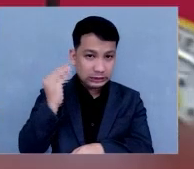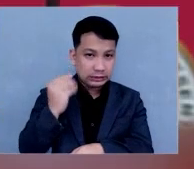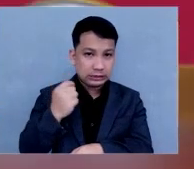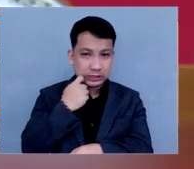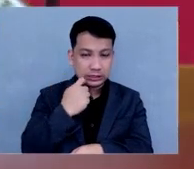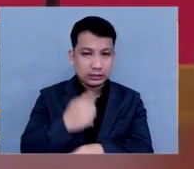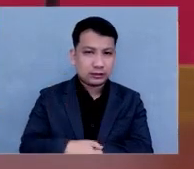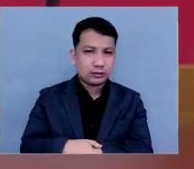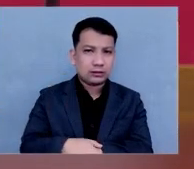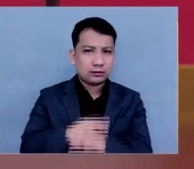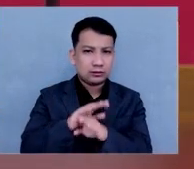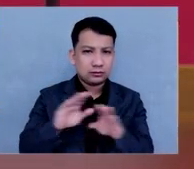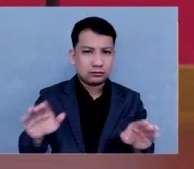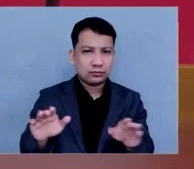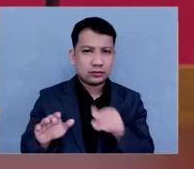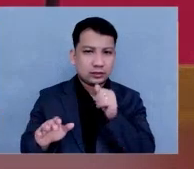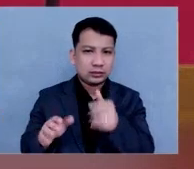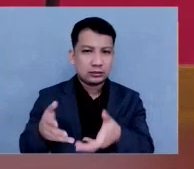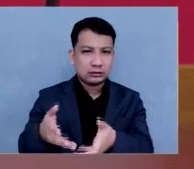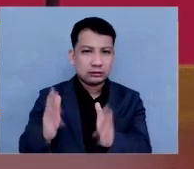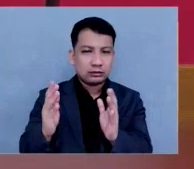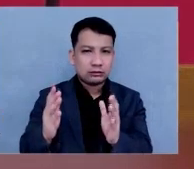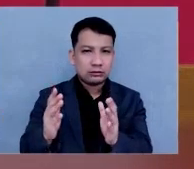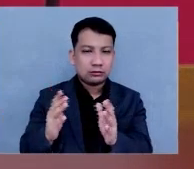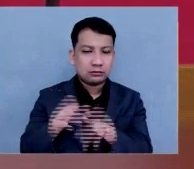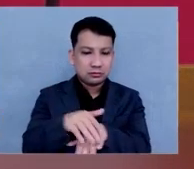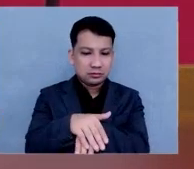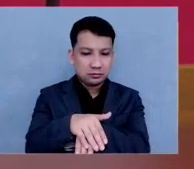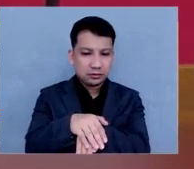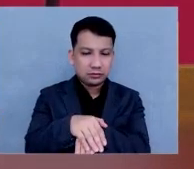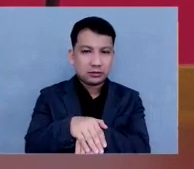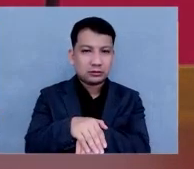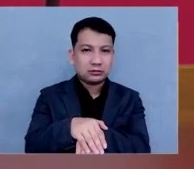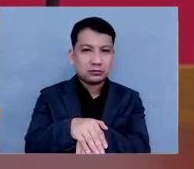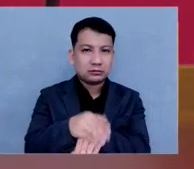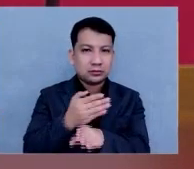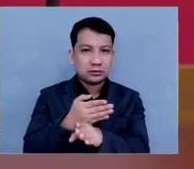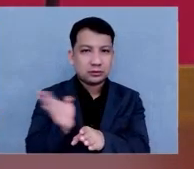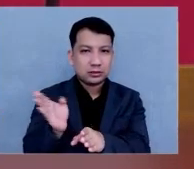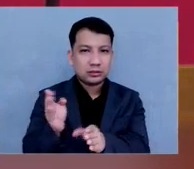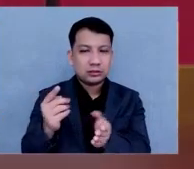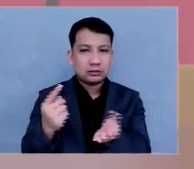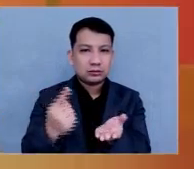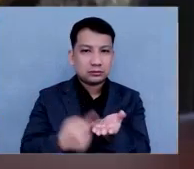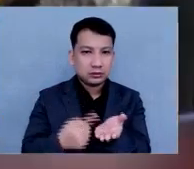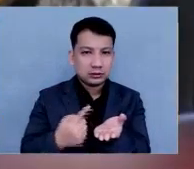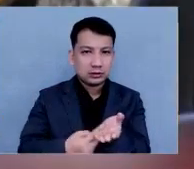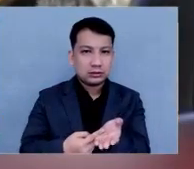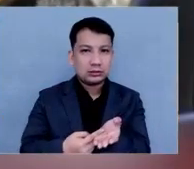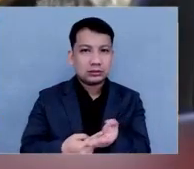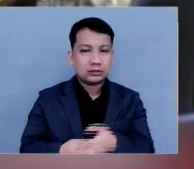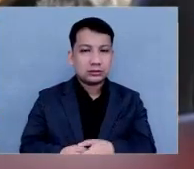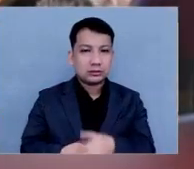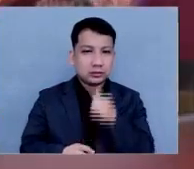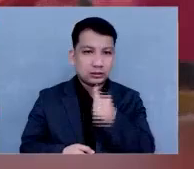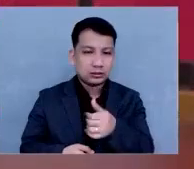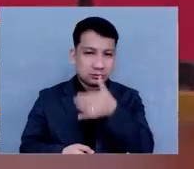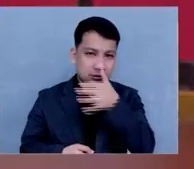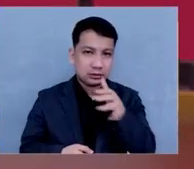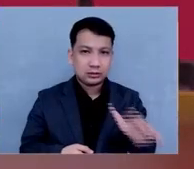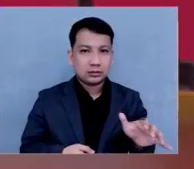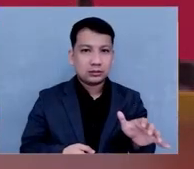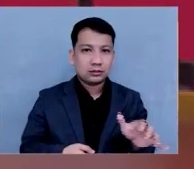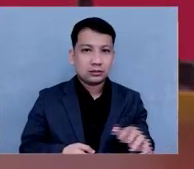Hindi raw nila kukunsintihin ang mga hipokrito at iiwas sa pagtalakay sa budget we can ignore the